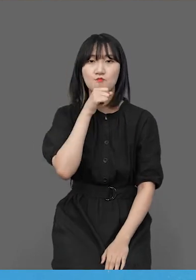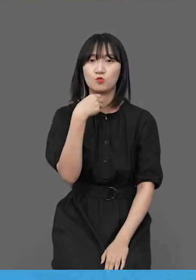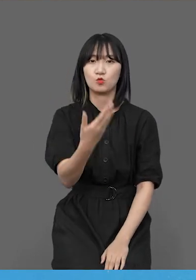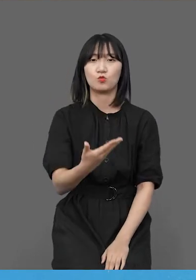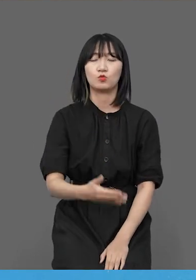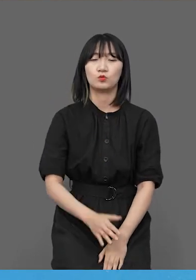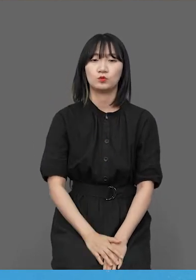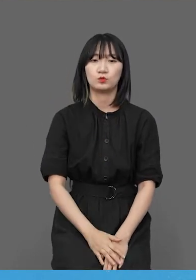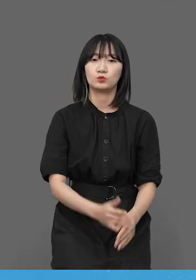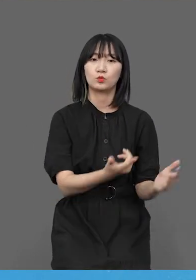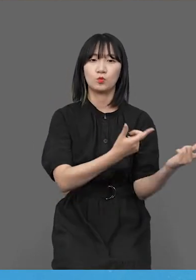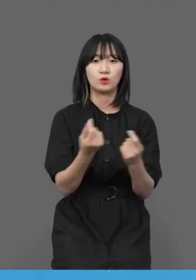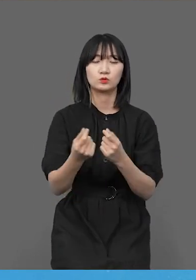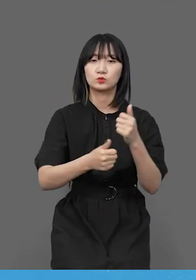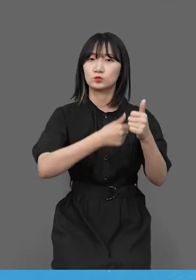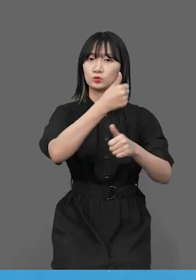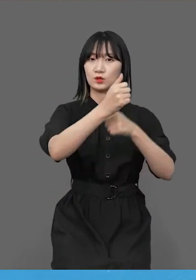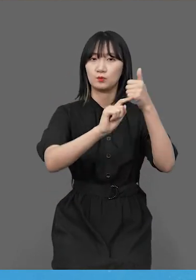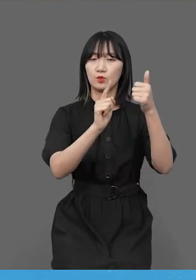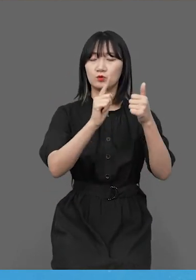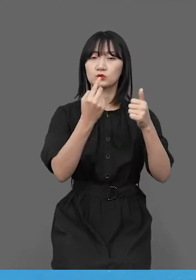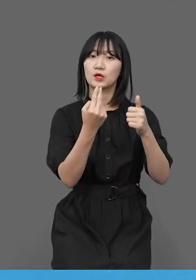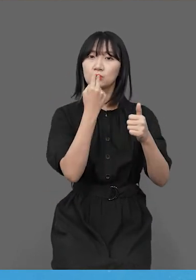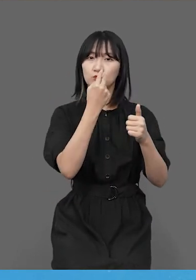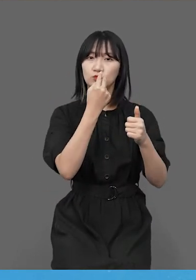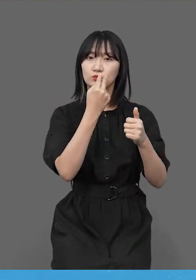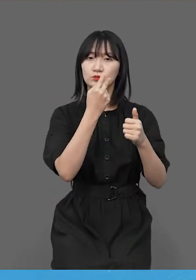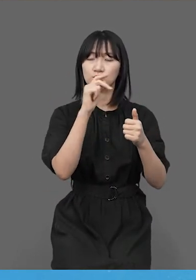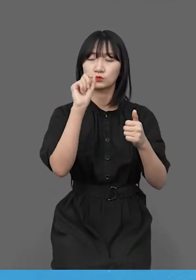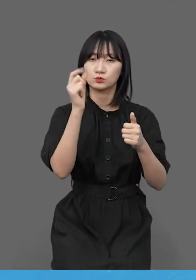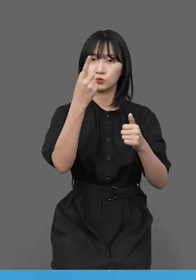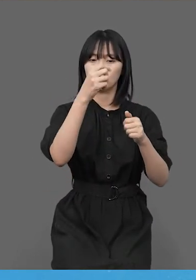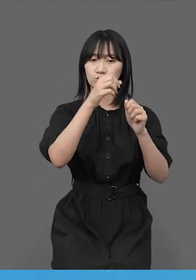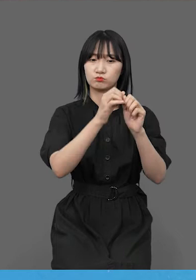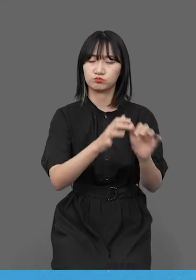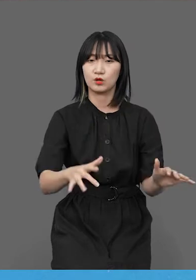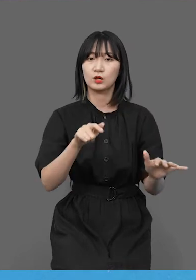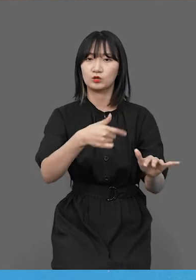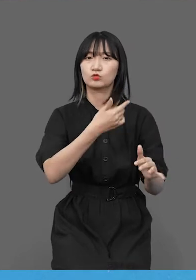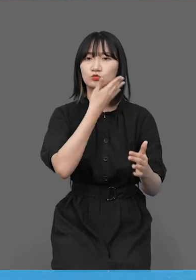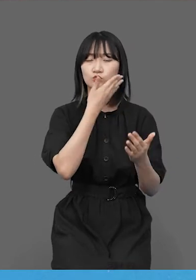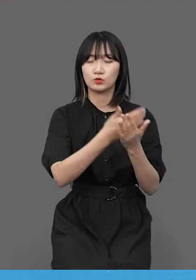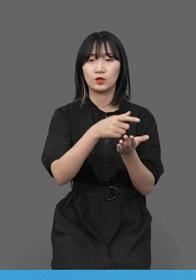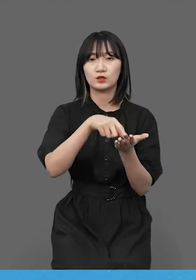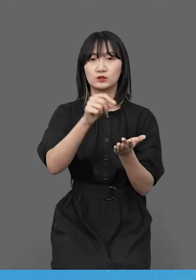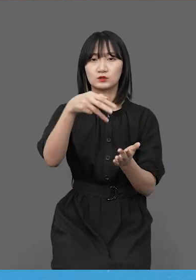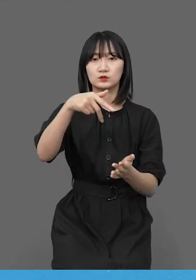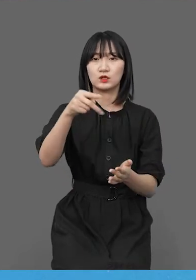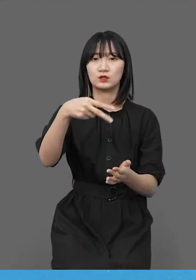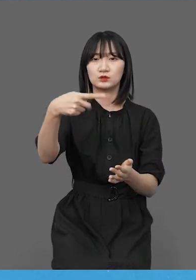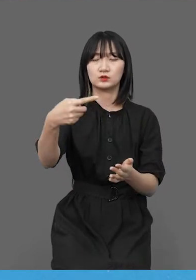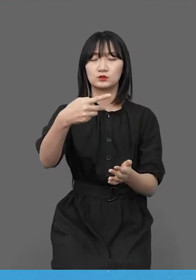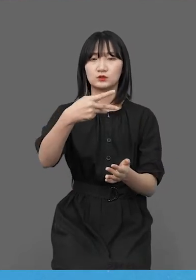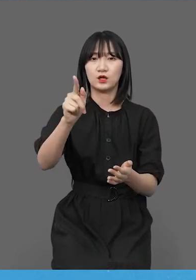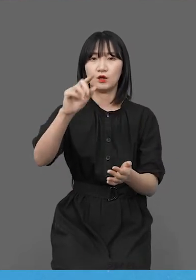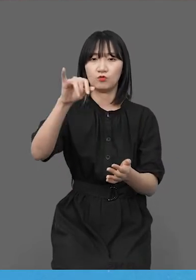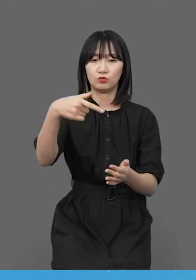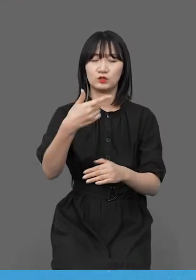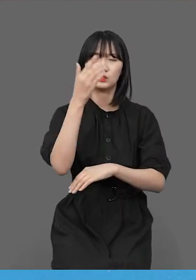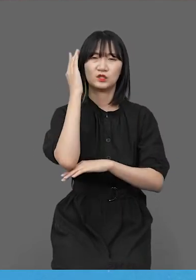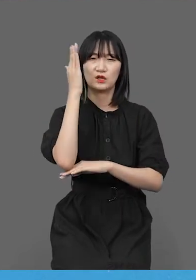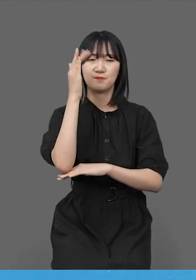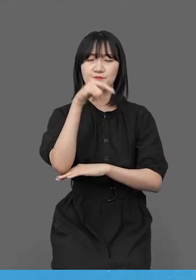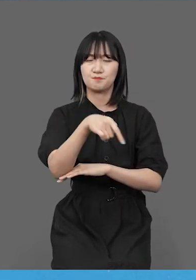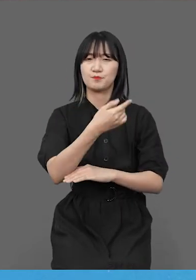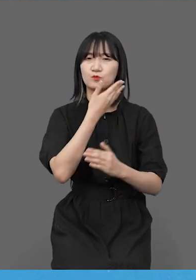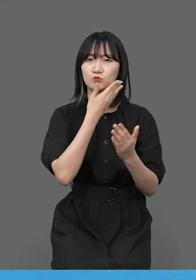공통조상 이론이라는 것은 생물의 진화에서 핵심 중에 핵심이거든요. 찰스 다윈이 종의 기원에서 얼마나 강조했는지